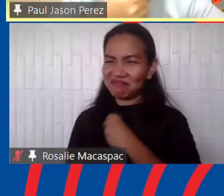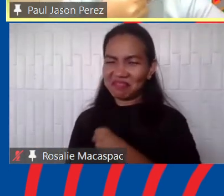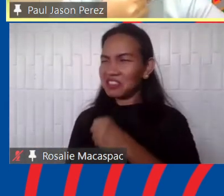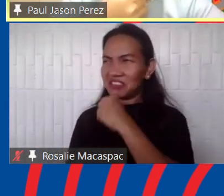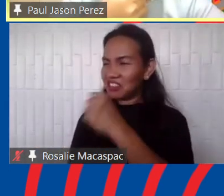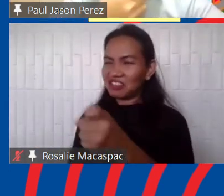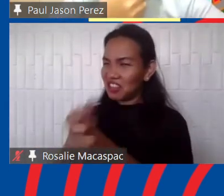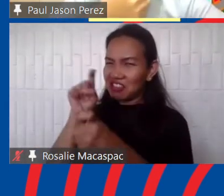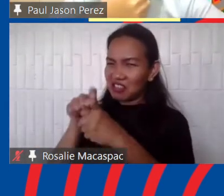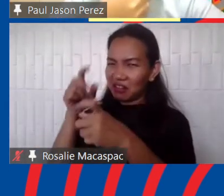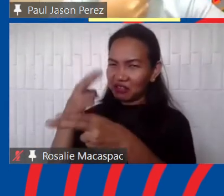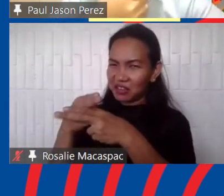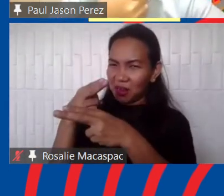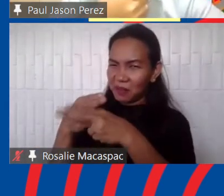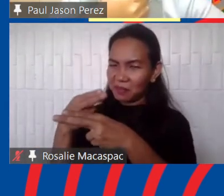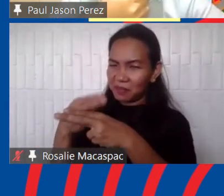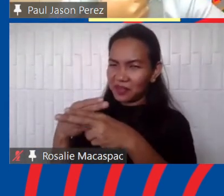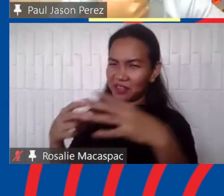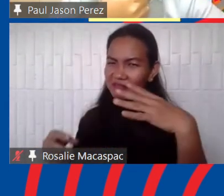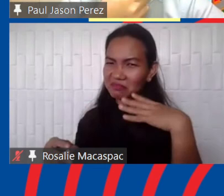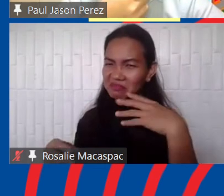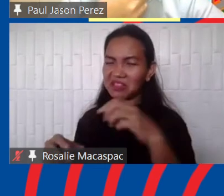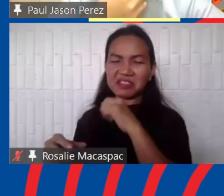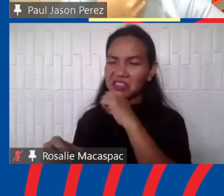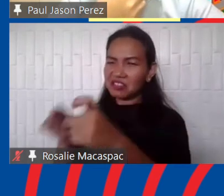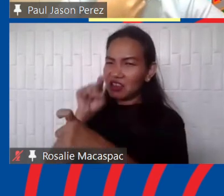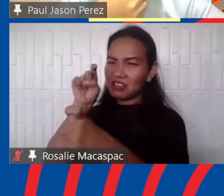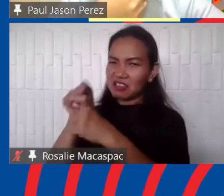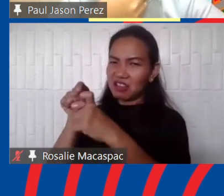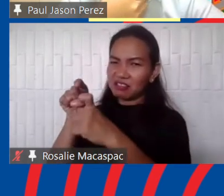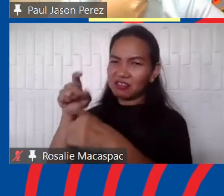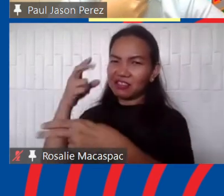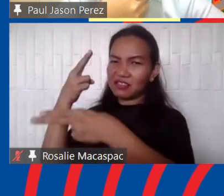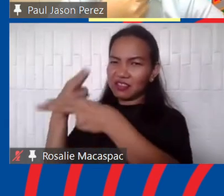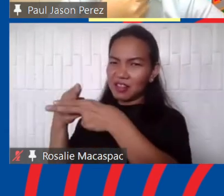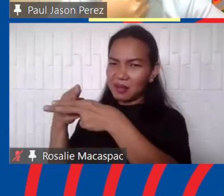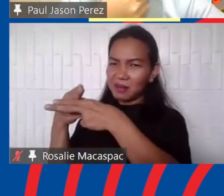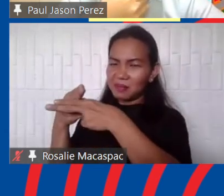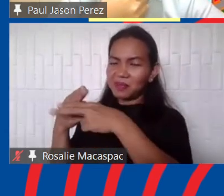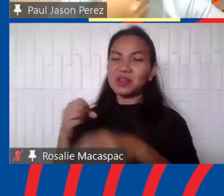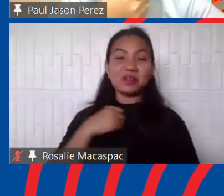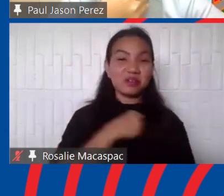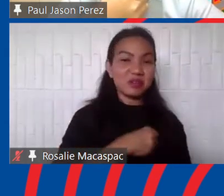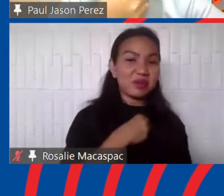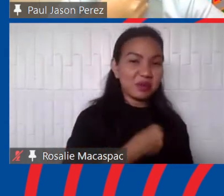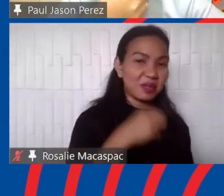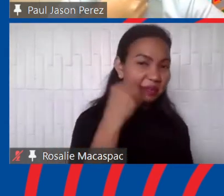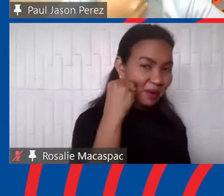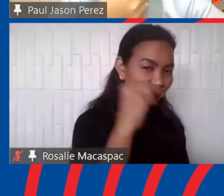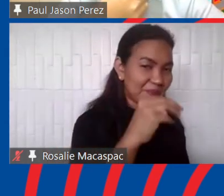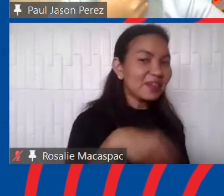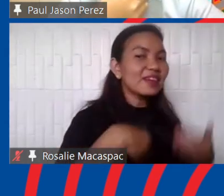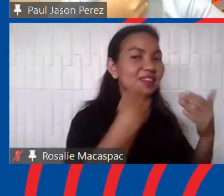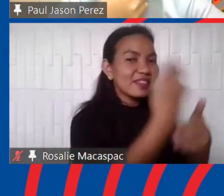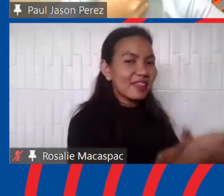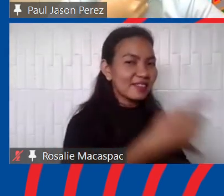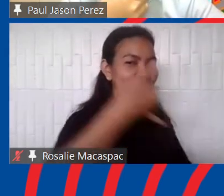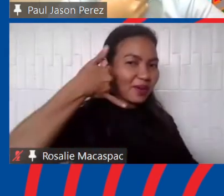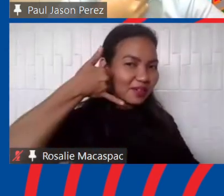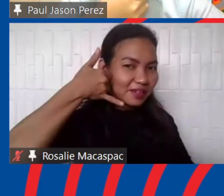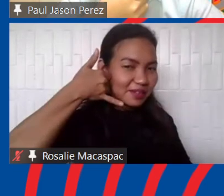name. Okay, hindi daw po yun yung exact name. Okay, sorry ma'am. Next caller po.